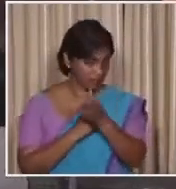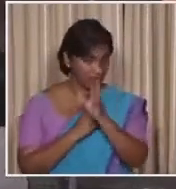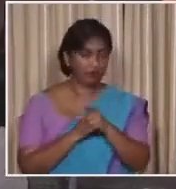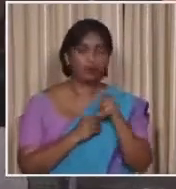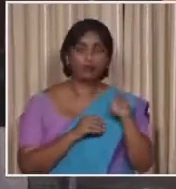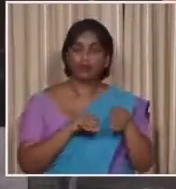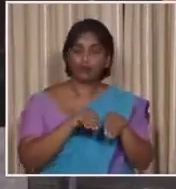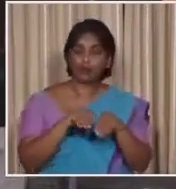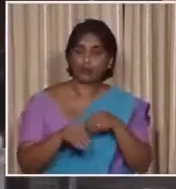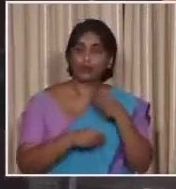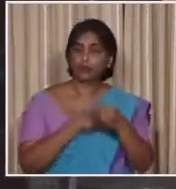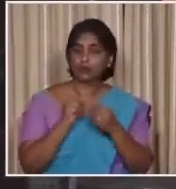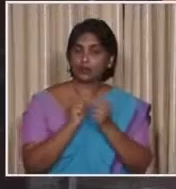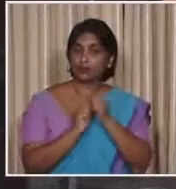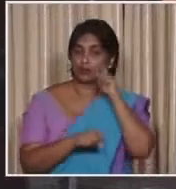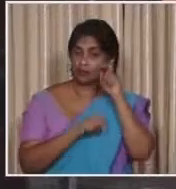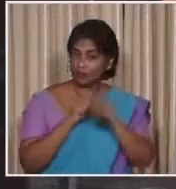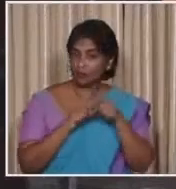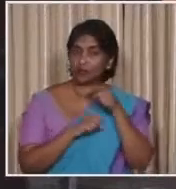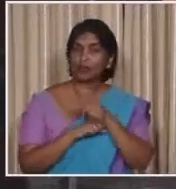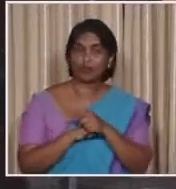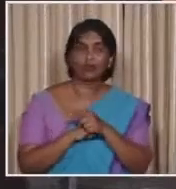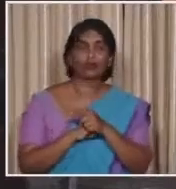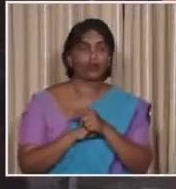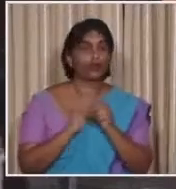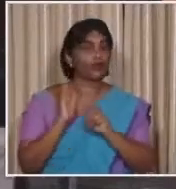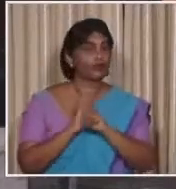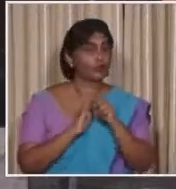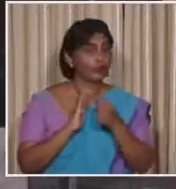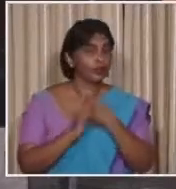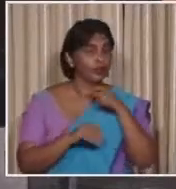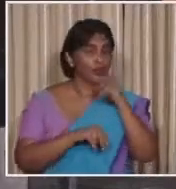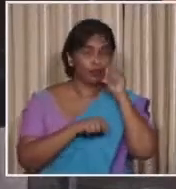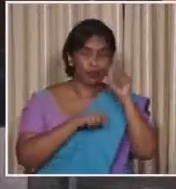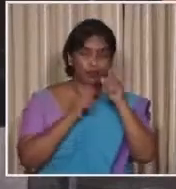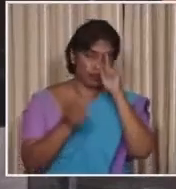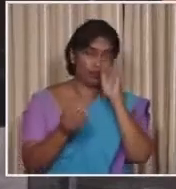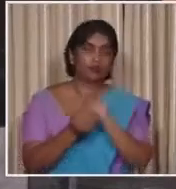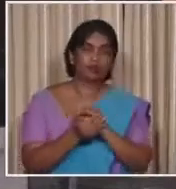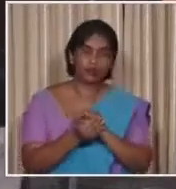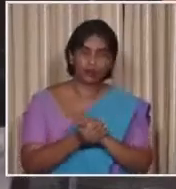விவசாயிகளையும் விவசாயத்தையும் வடக்கு கிழக்கிலே நீங்கள் காப்பாற்ற வேண்டும் என கேட்டு விடைபெறுகின்றேன். நன்றி.